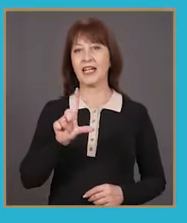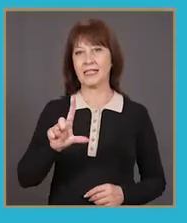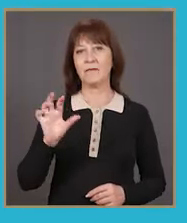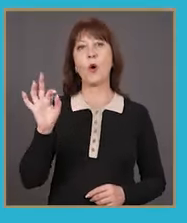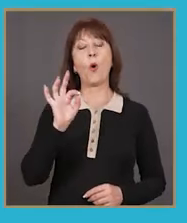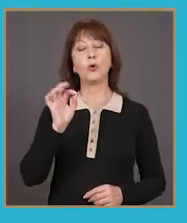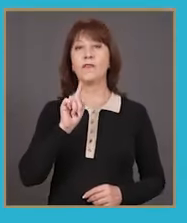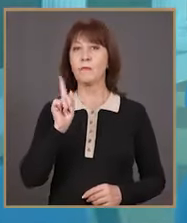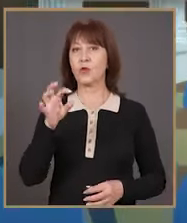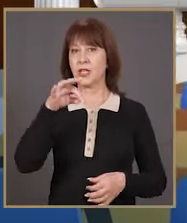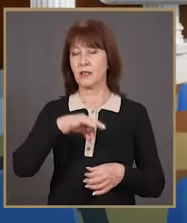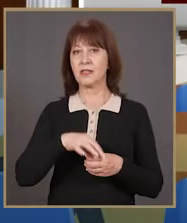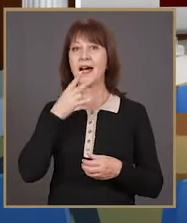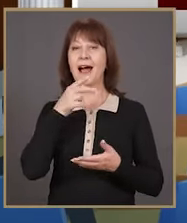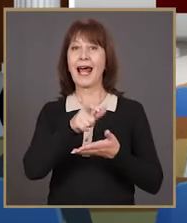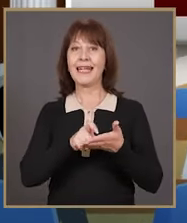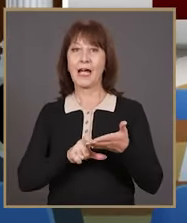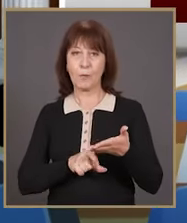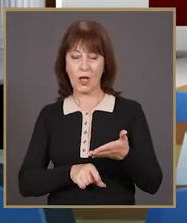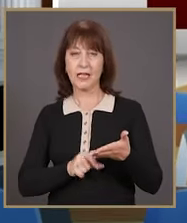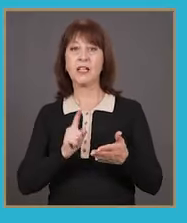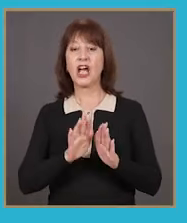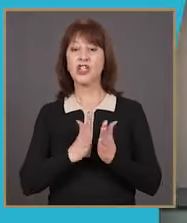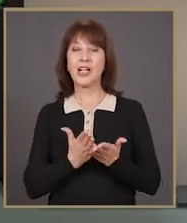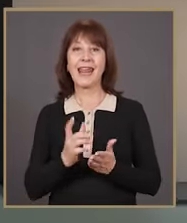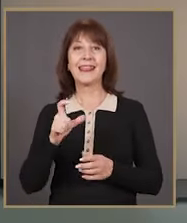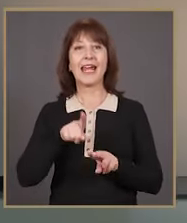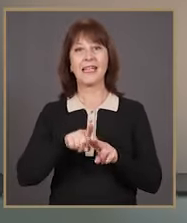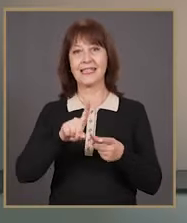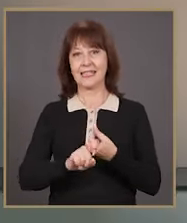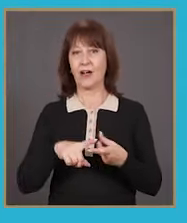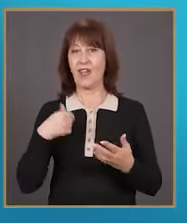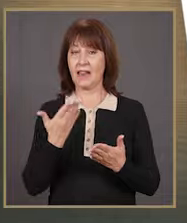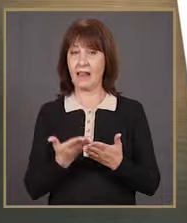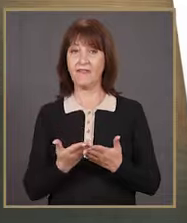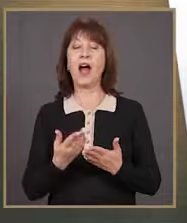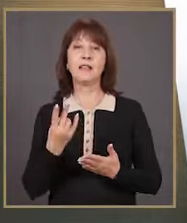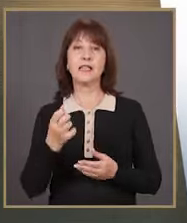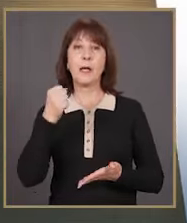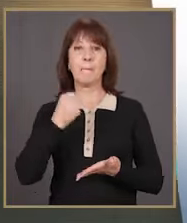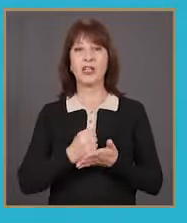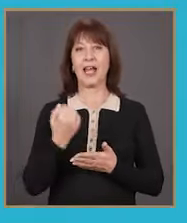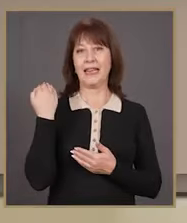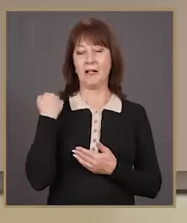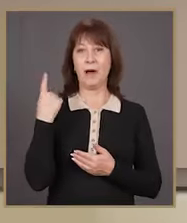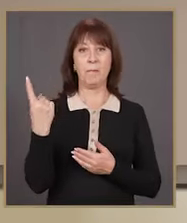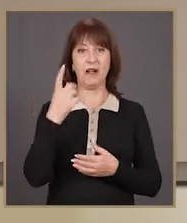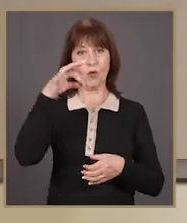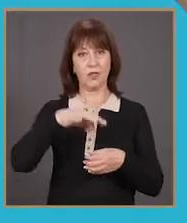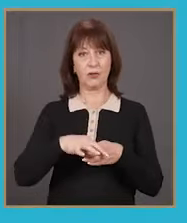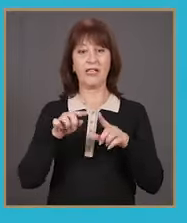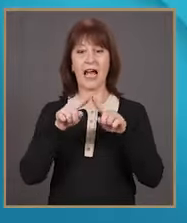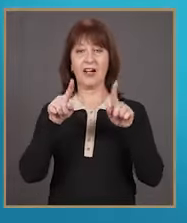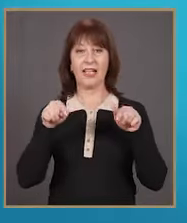На 27 октомври можете да гласувате с хартиена бюлетина, която член на СИК откъсва от кочана и поставя печат на гърба й. Гласувате първо